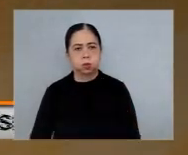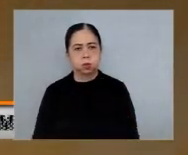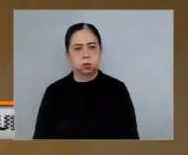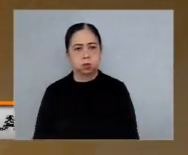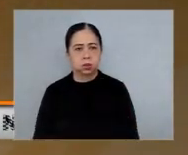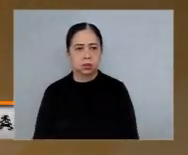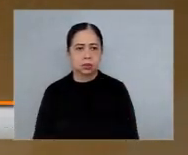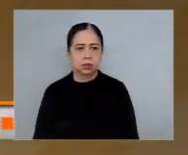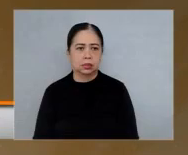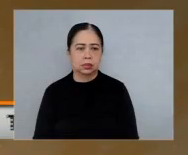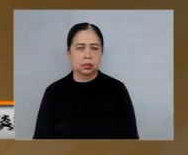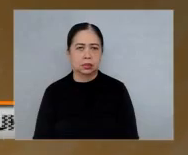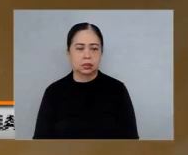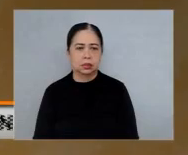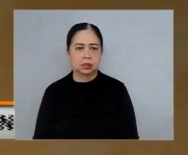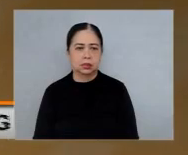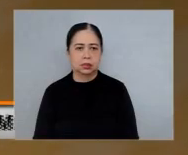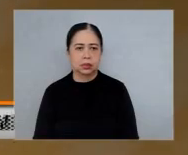lang